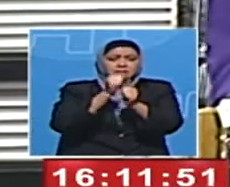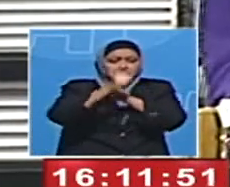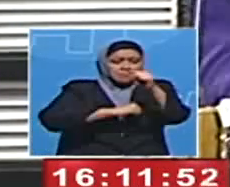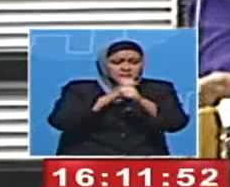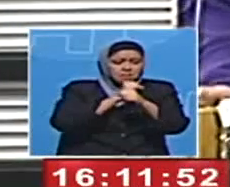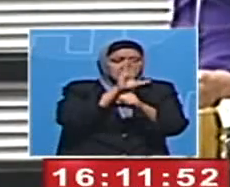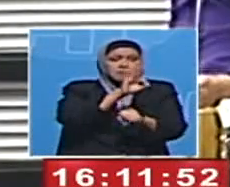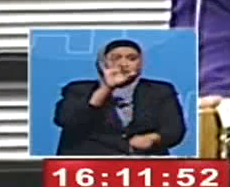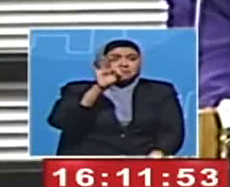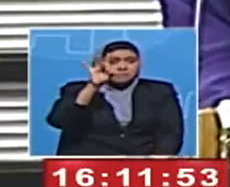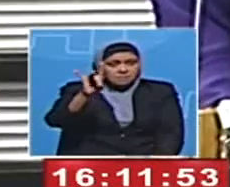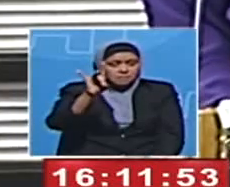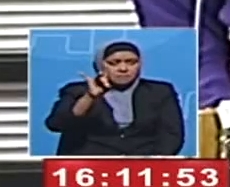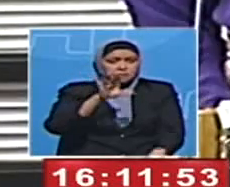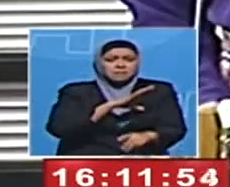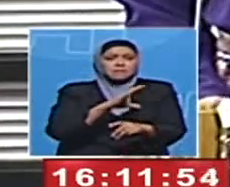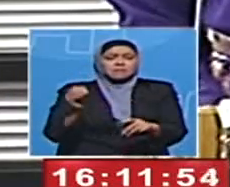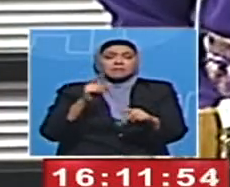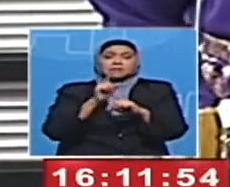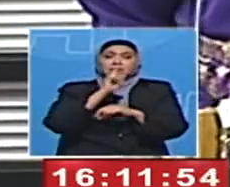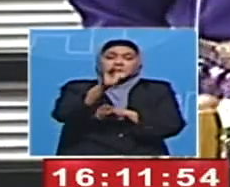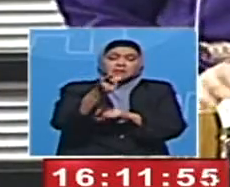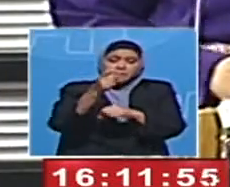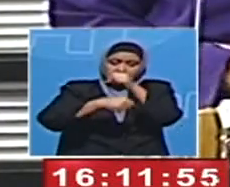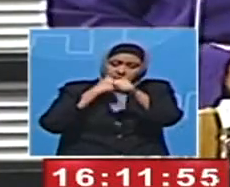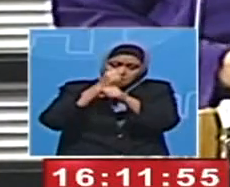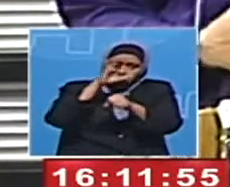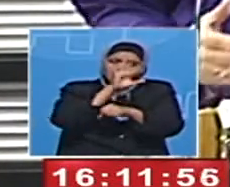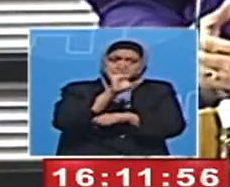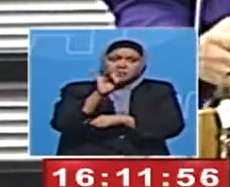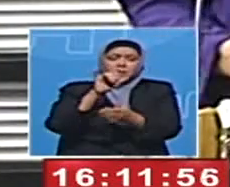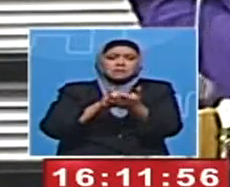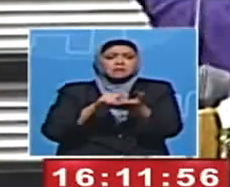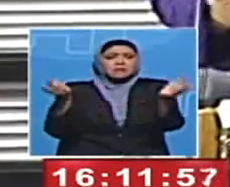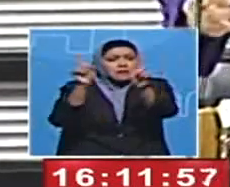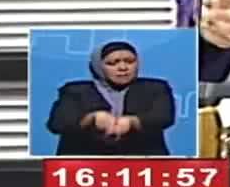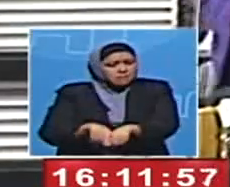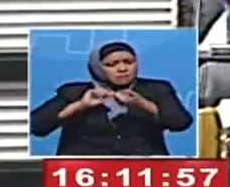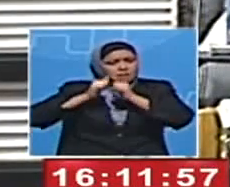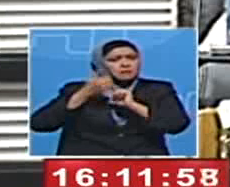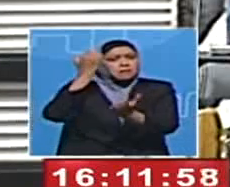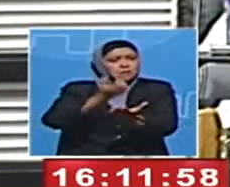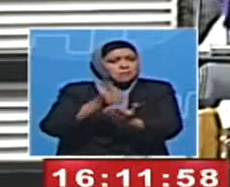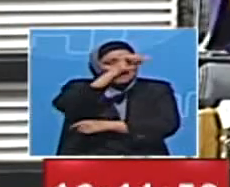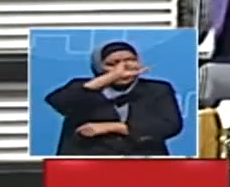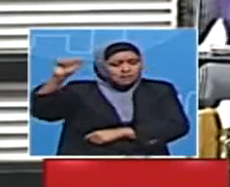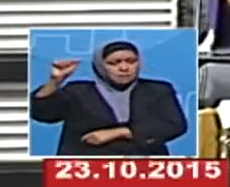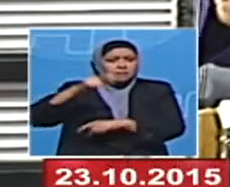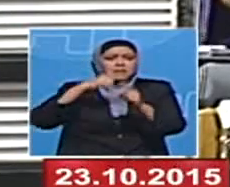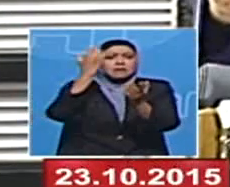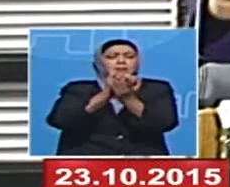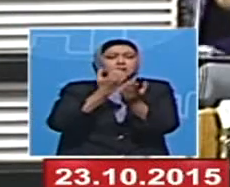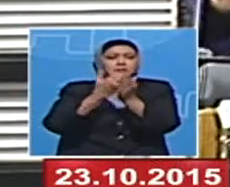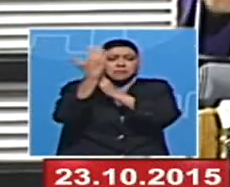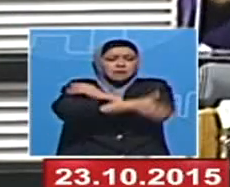1998 nyatanya pada ketika itu telah berlaku krisis kewangan Asia sehinggakan ekonomi negara menguncup pada